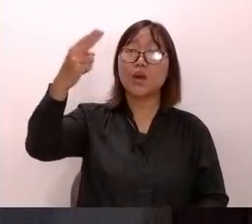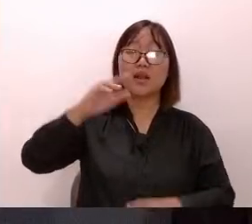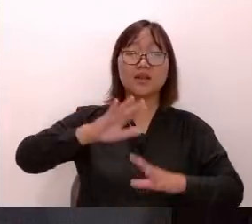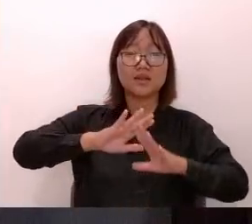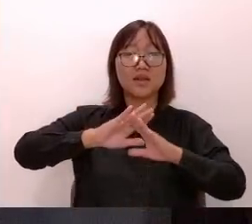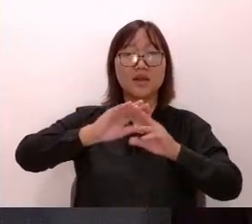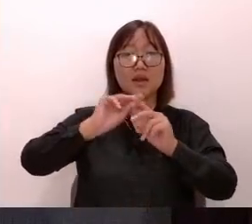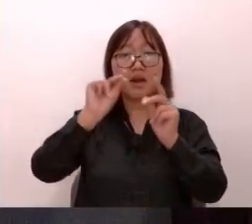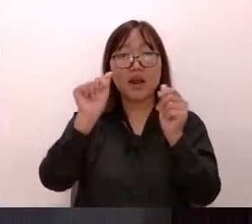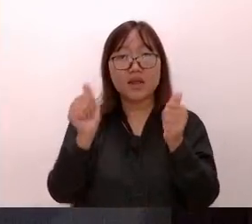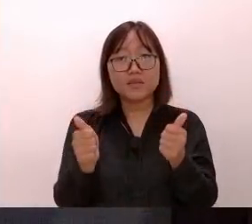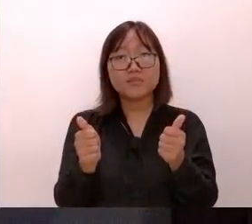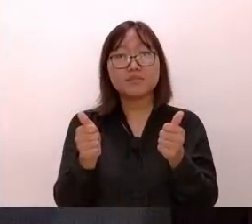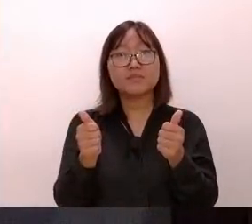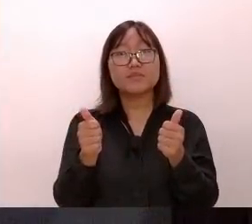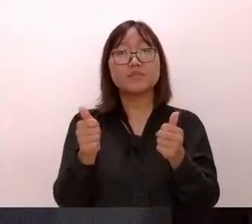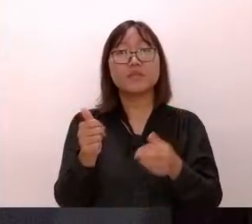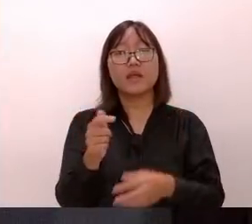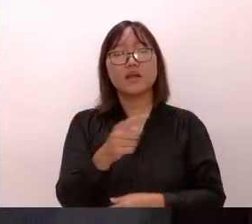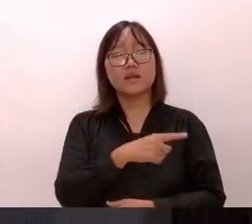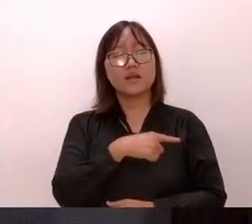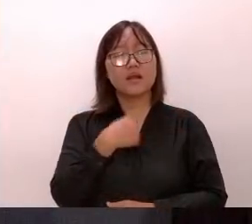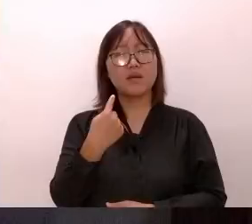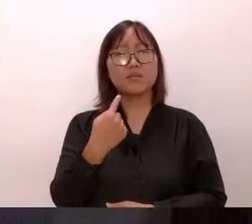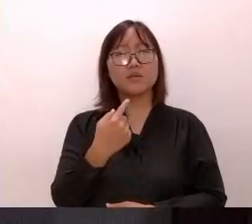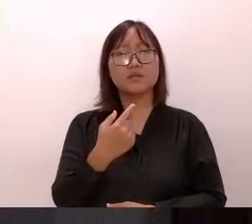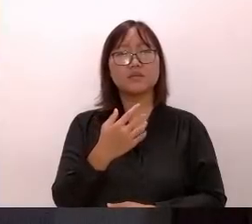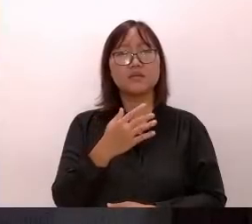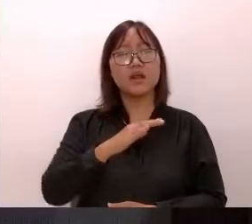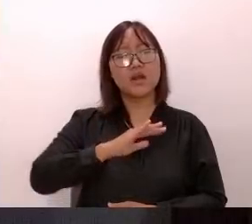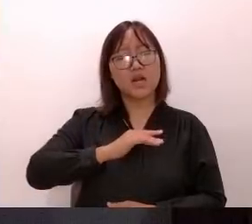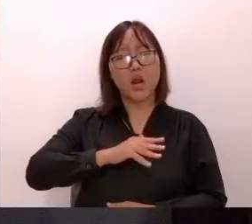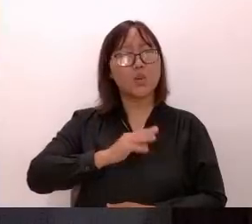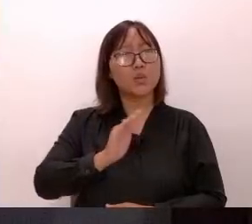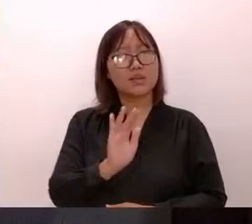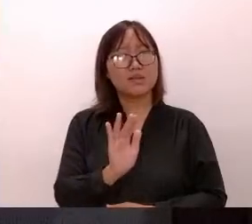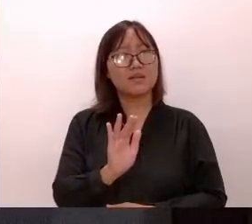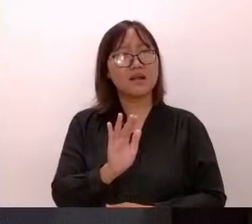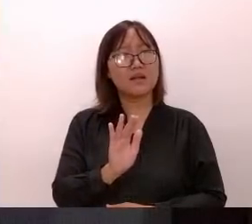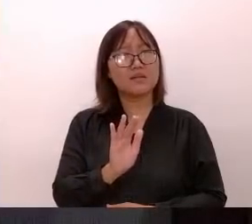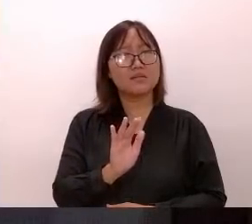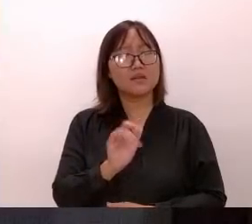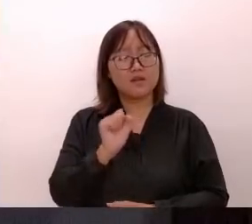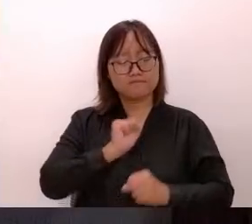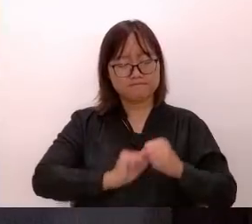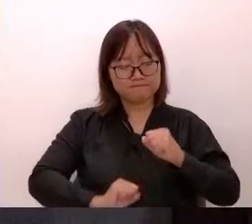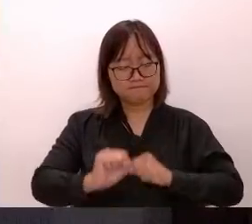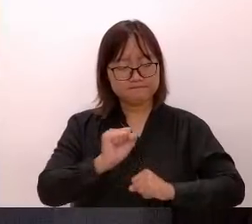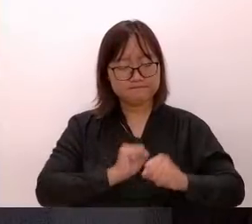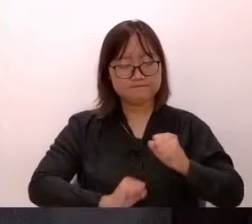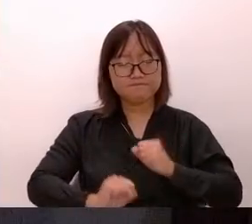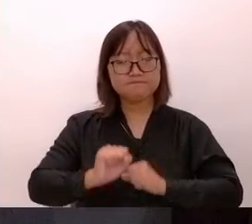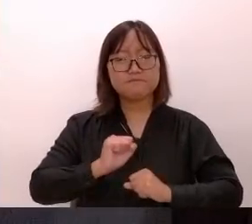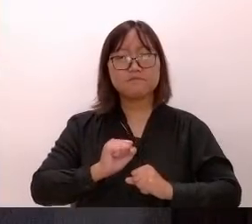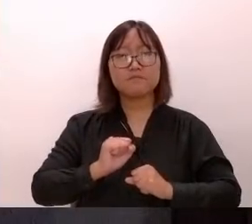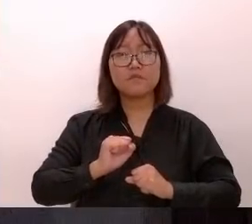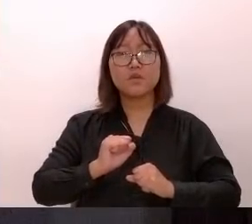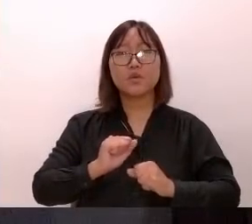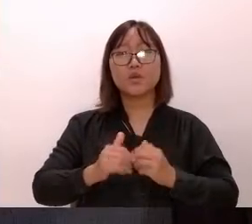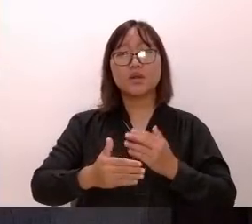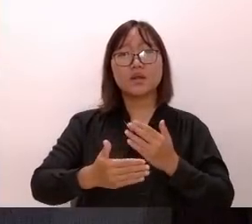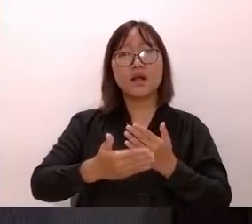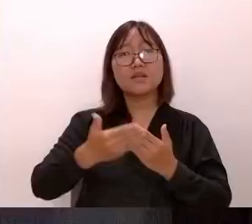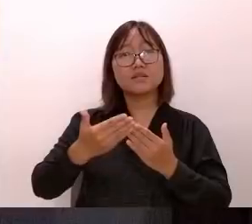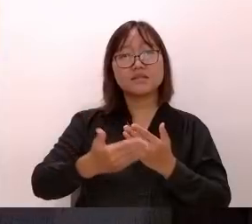pun tak ragu untuk menjadi pribadi yang rahim dalam kegiatan penuh belas kasih dalam